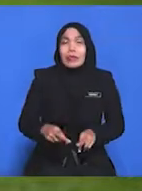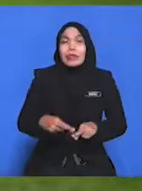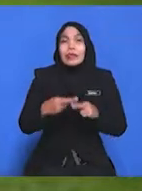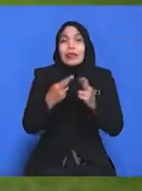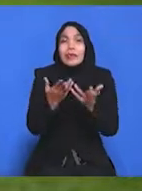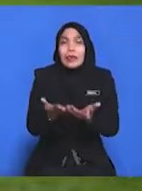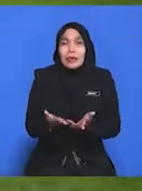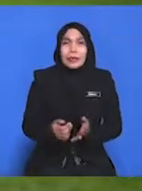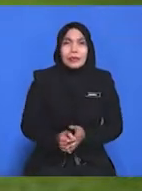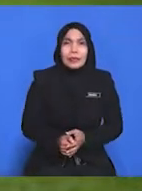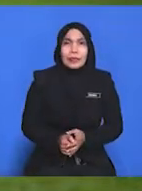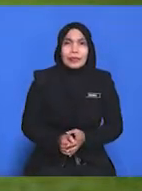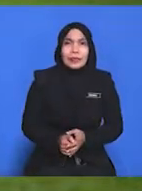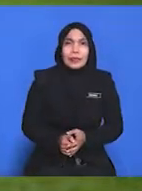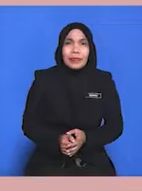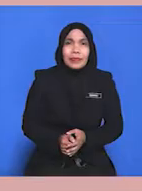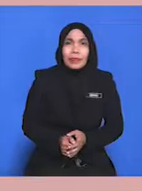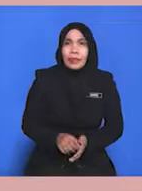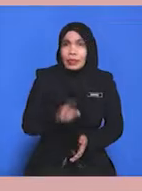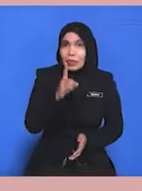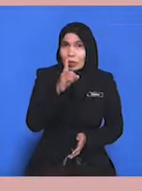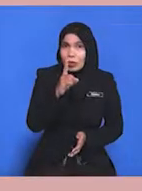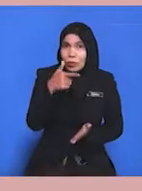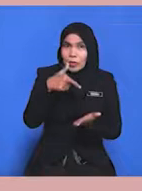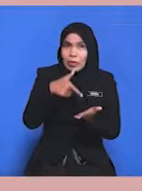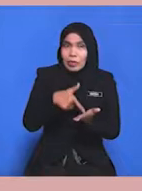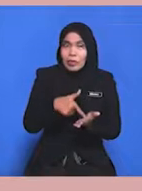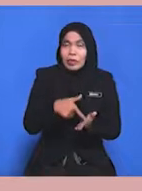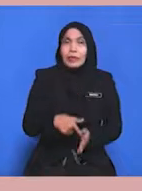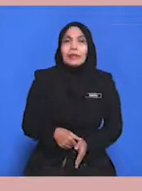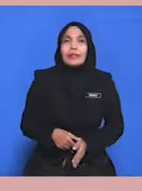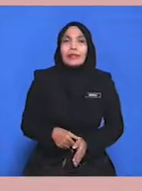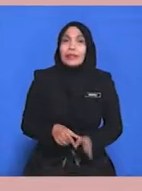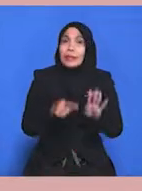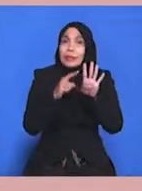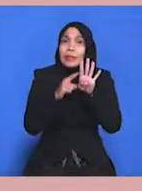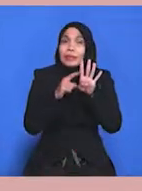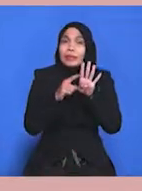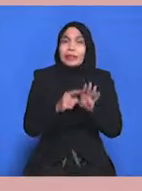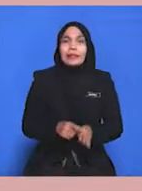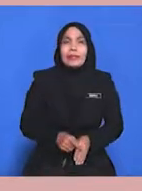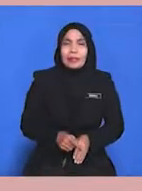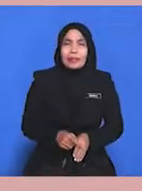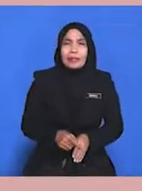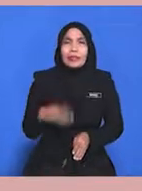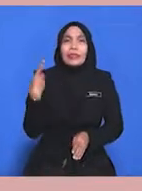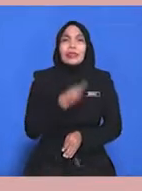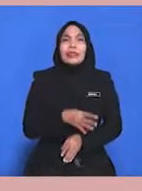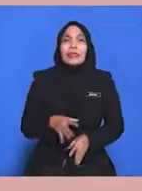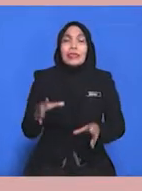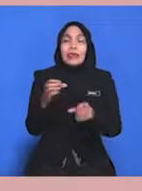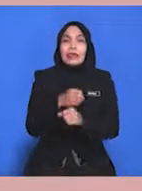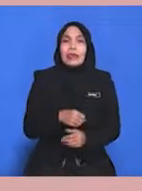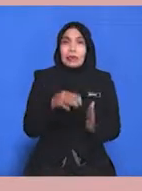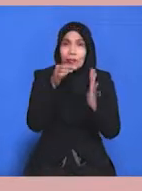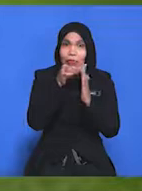saya sebutkan tadi, satu lagi, kelebihan sistem kalah mati ini ialah kita dapat memilih pemenang